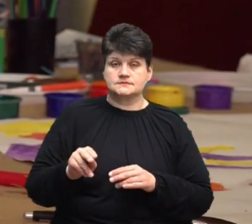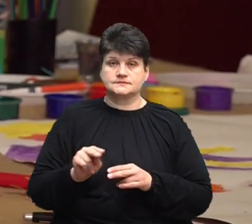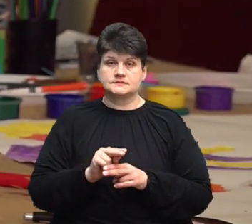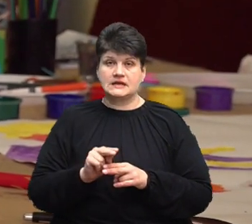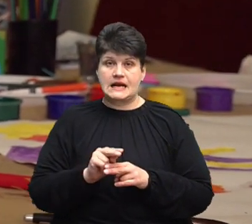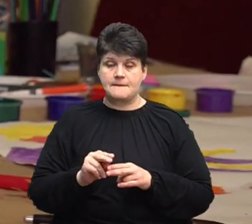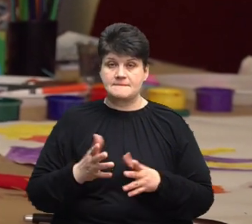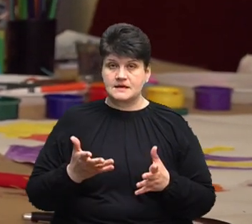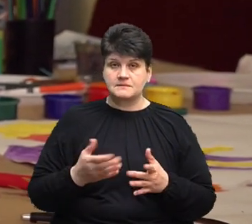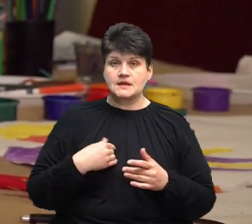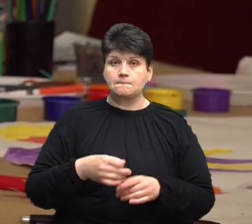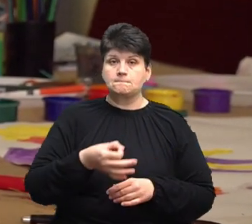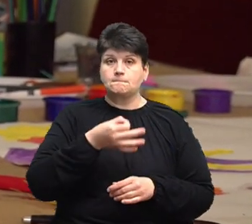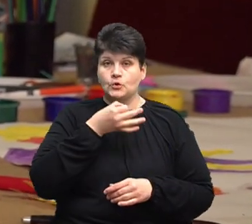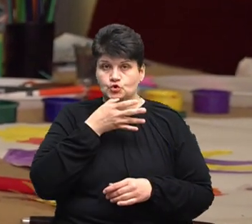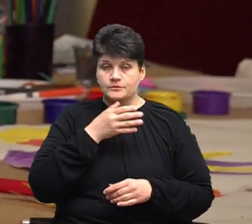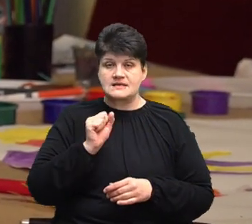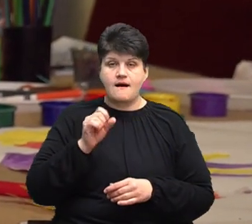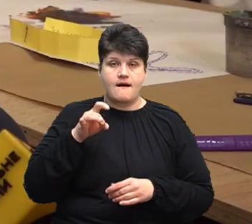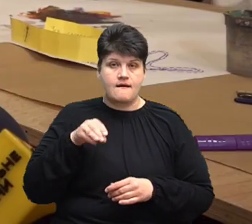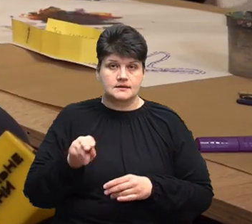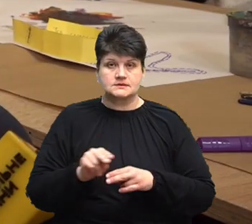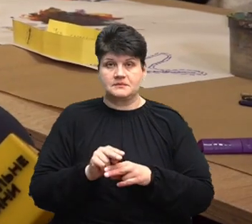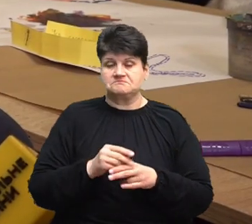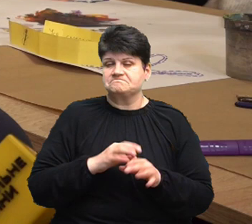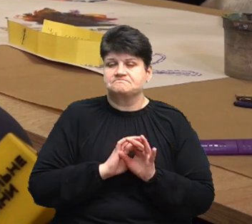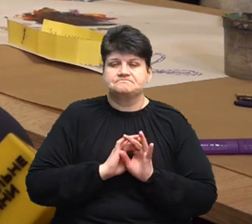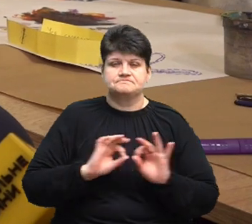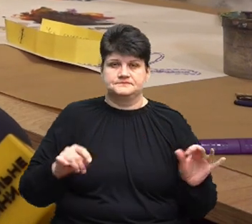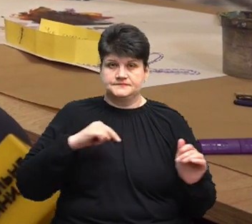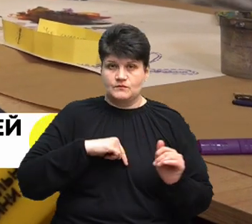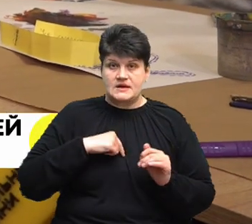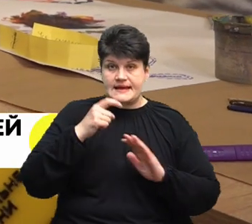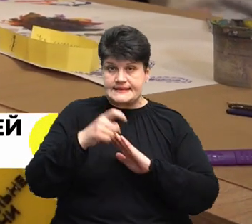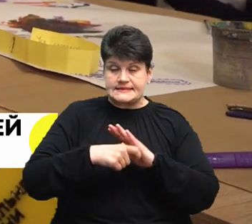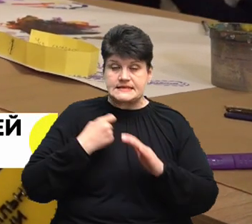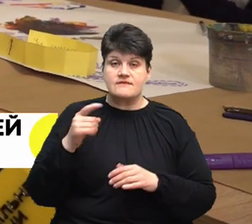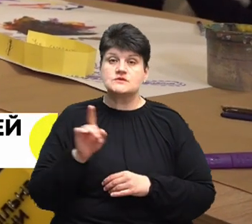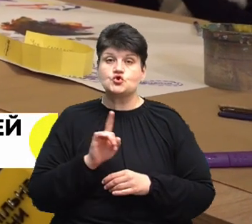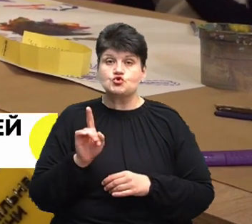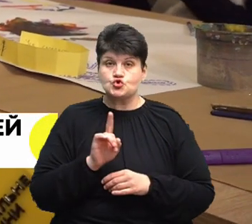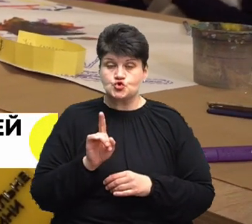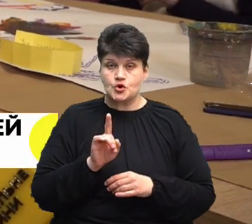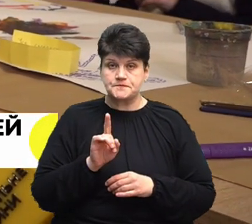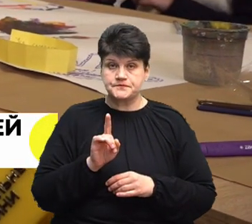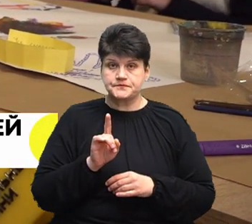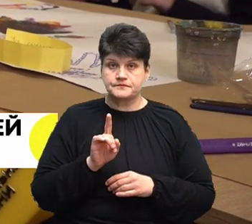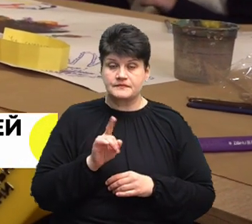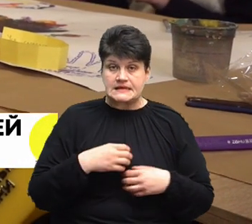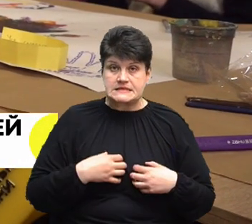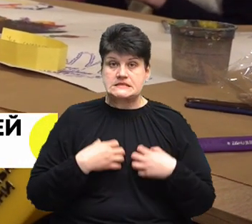подобається арт-терапія. У мене дуже чудові емоції. Я дізнався, що страх